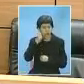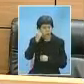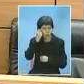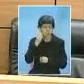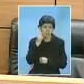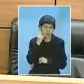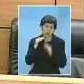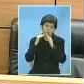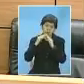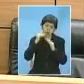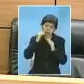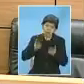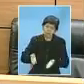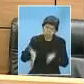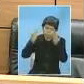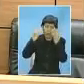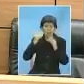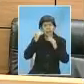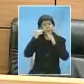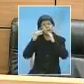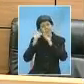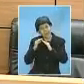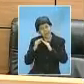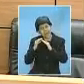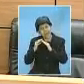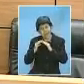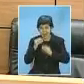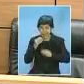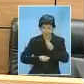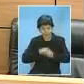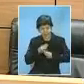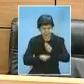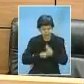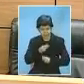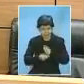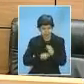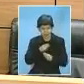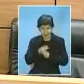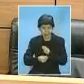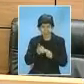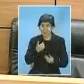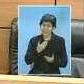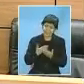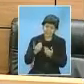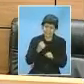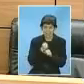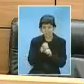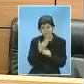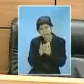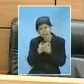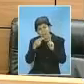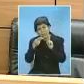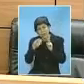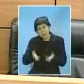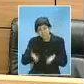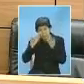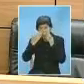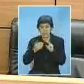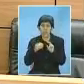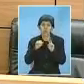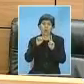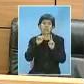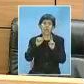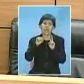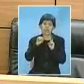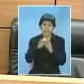คนที่เขาต้องถูกเวรคืนที่ดินอยู่ดีๆมีตึกแถวอาคารพาณิชย์ค้าขายกันมา 10-20ปีซื้อมาตารางวันละ10หมื่นกว่าบาทวันนี้ตารางวันละ 200,000